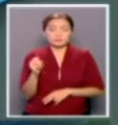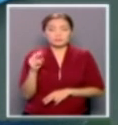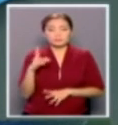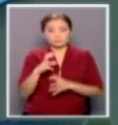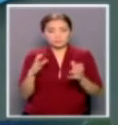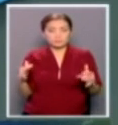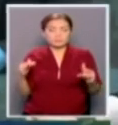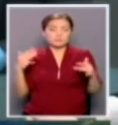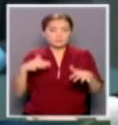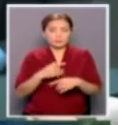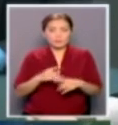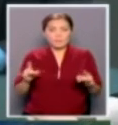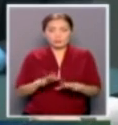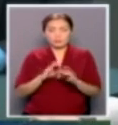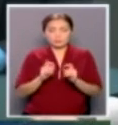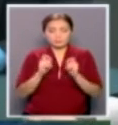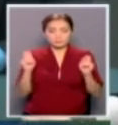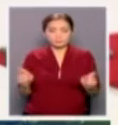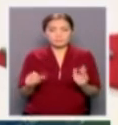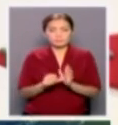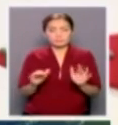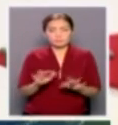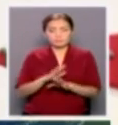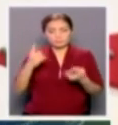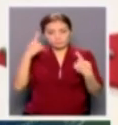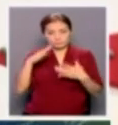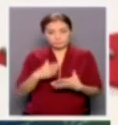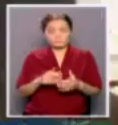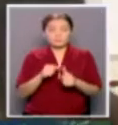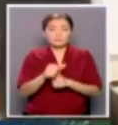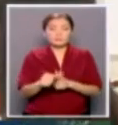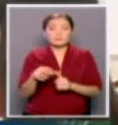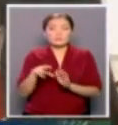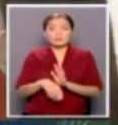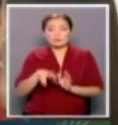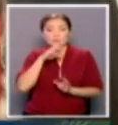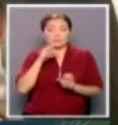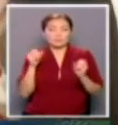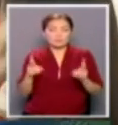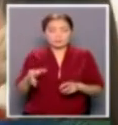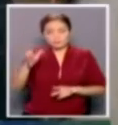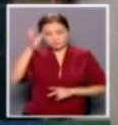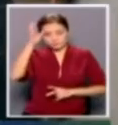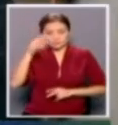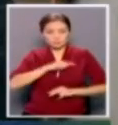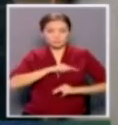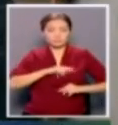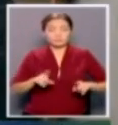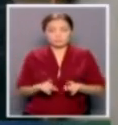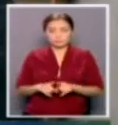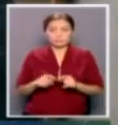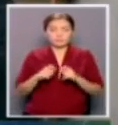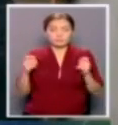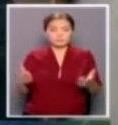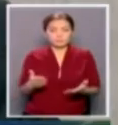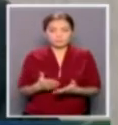бұлты, Көктудың желбірегені сынды 6 жыр жинағының авторы. Бұдан бөлек оның шешендік өнерге арналған ғылыми танымдық еңбектері де жарық